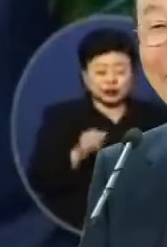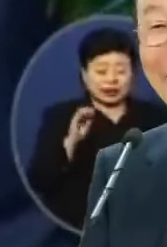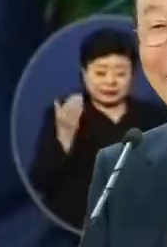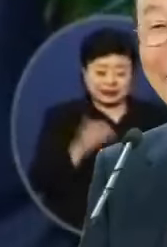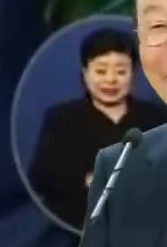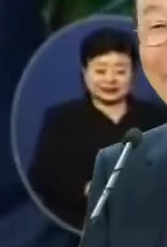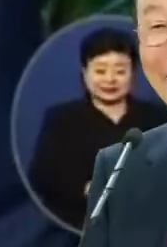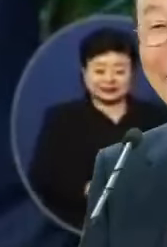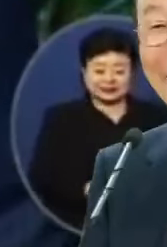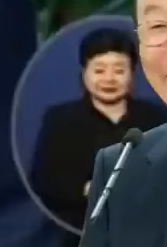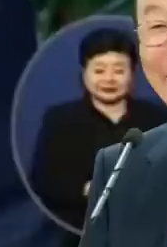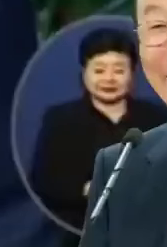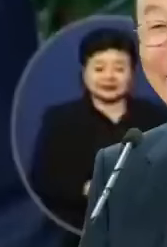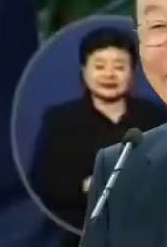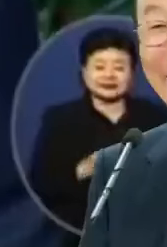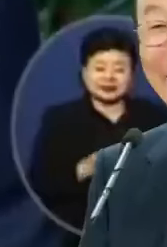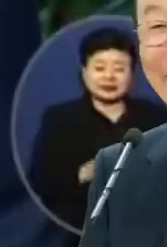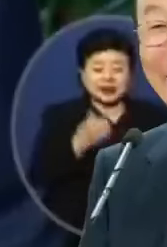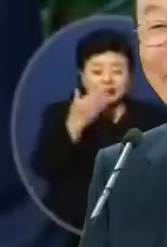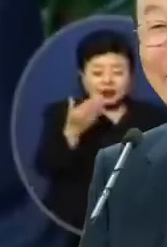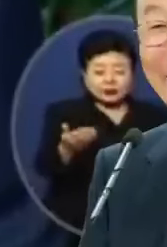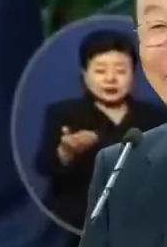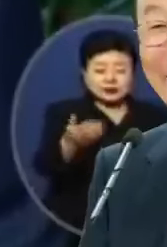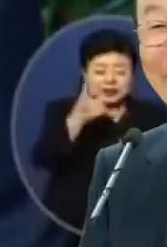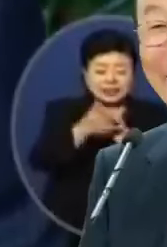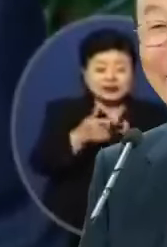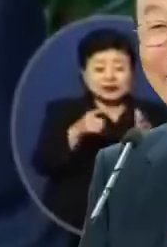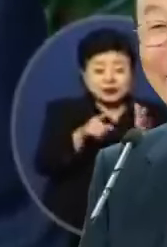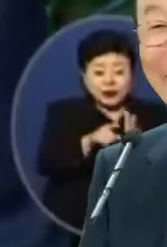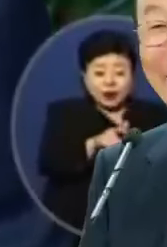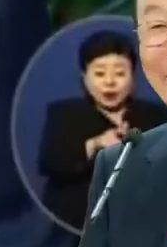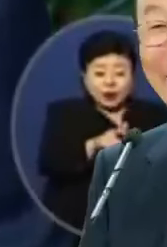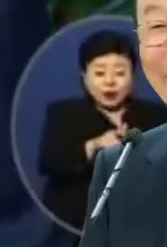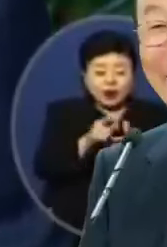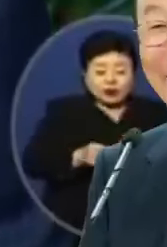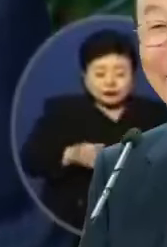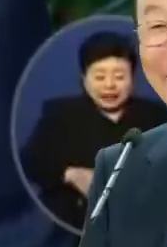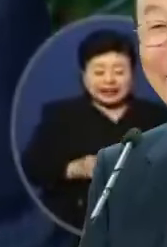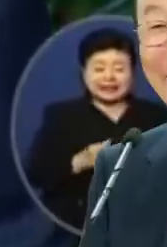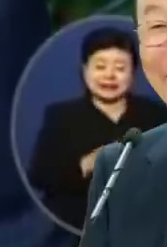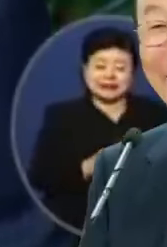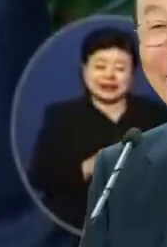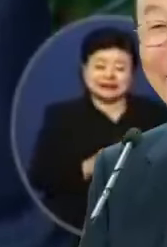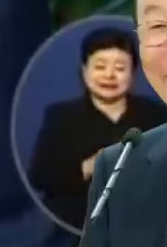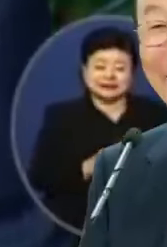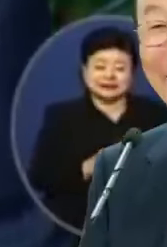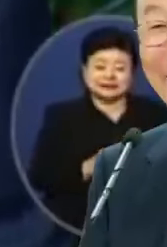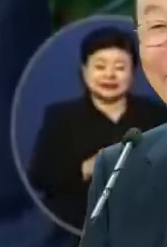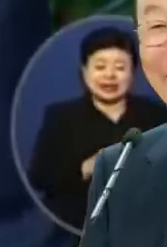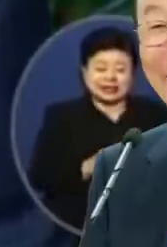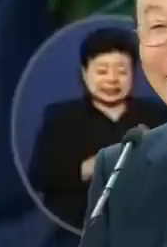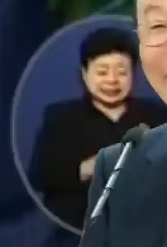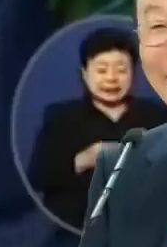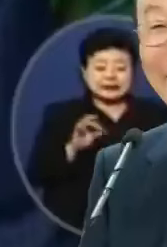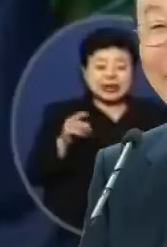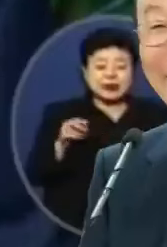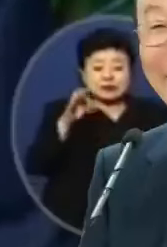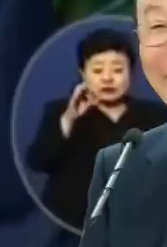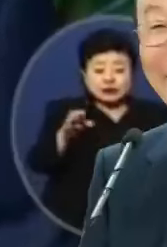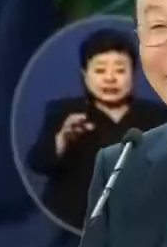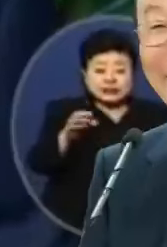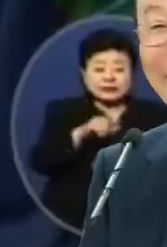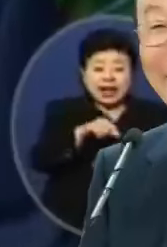것입니다. 그러므로 여러분, 우리는 예수 믿고 거듭남으로 말미암아 3차원의 물질적인